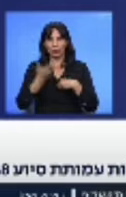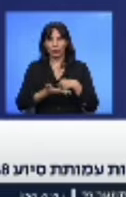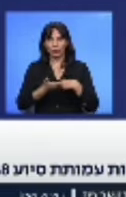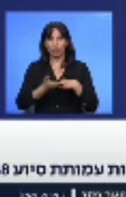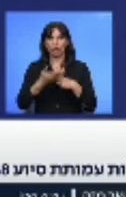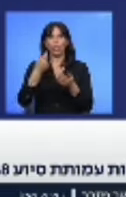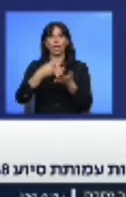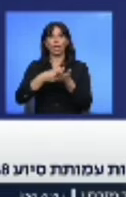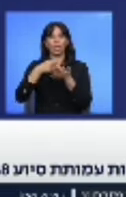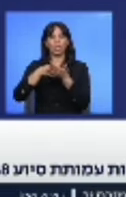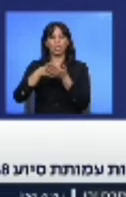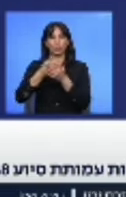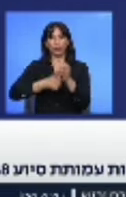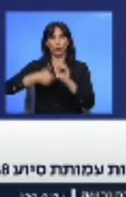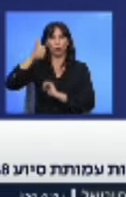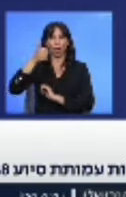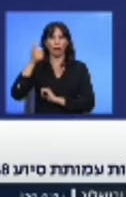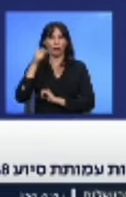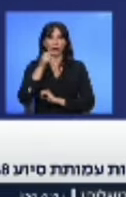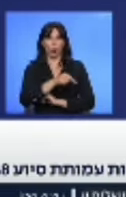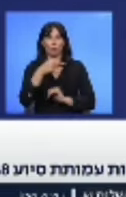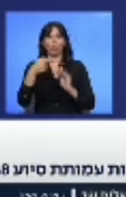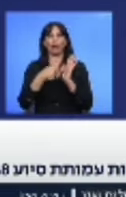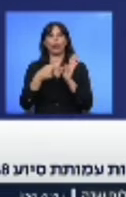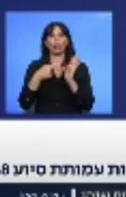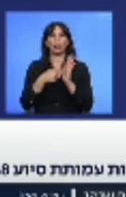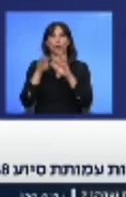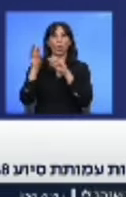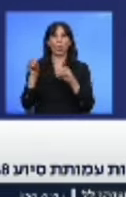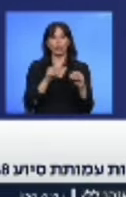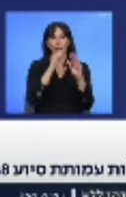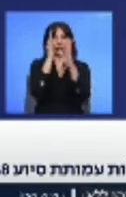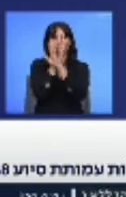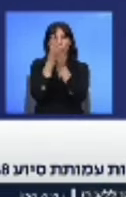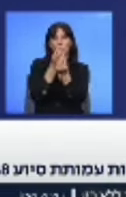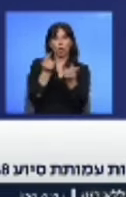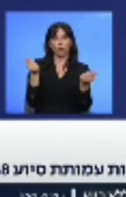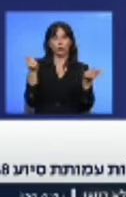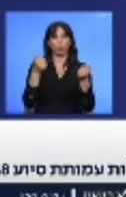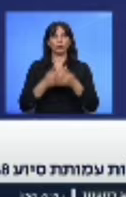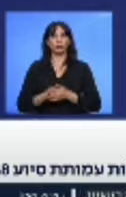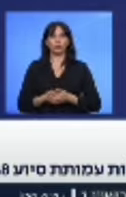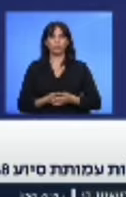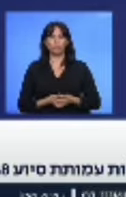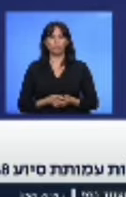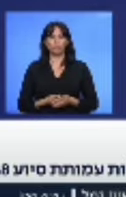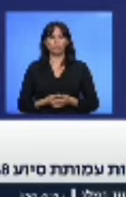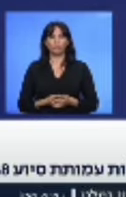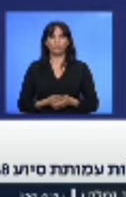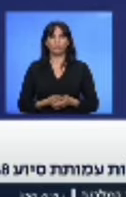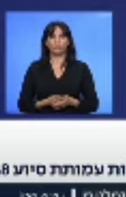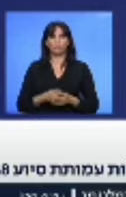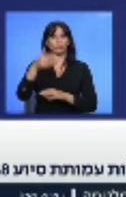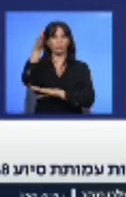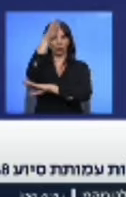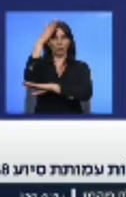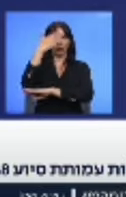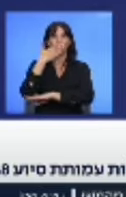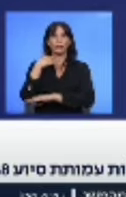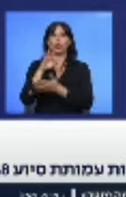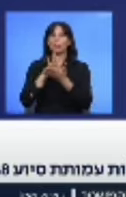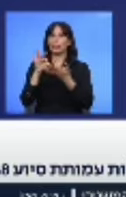ינועל אצלו, כי זה עובר לגורמי טרור או חשדות וכולי וכולי. מדינת ישראל, משרד